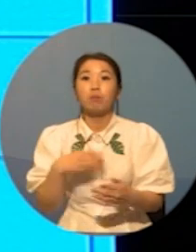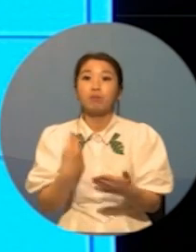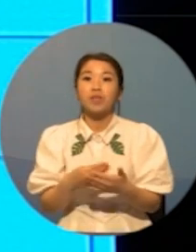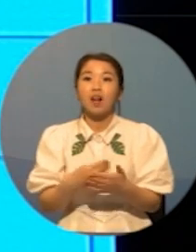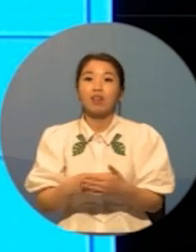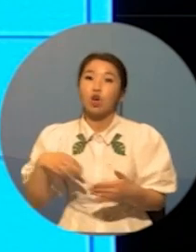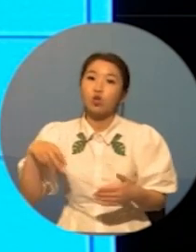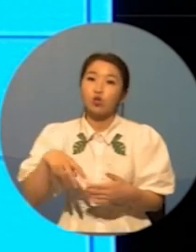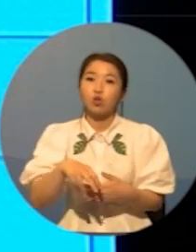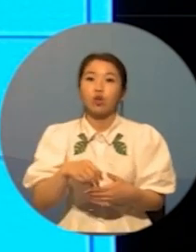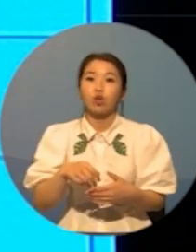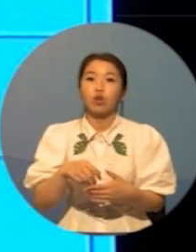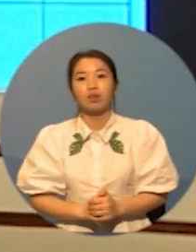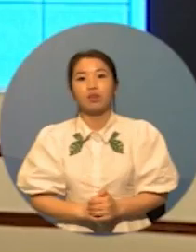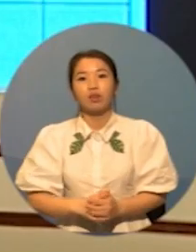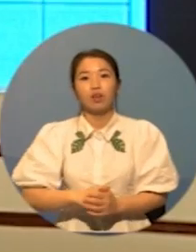болады.